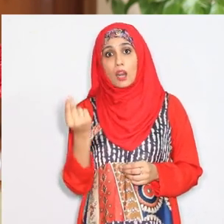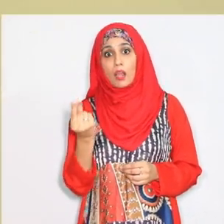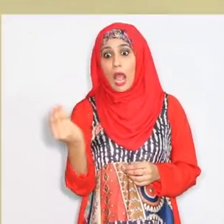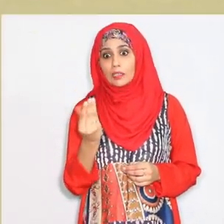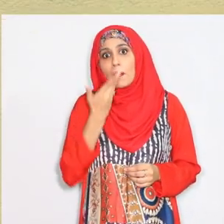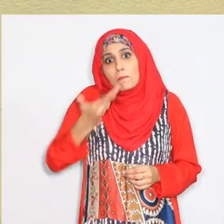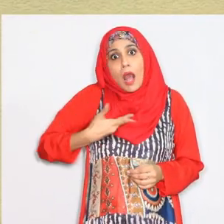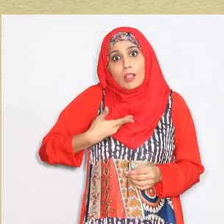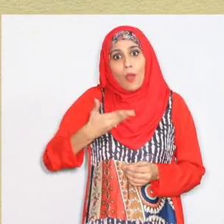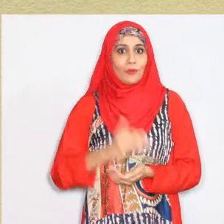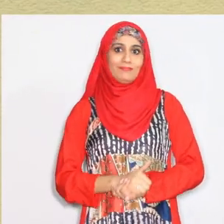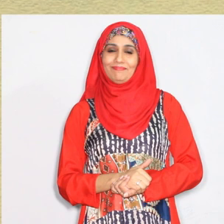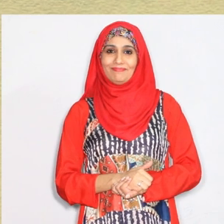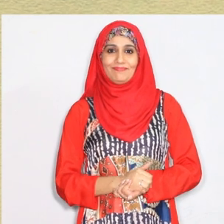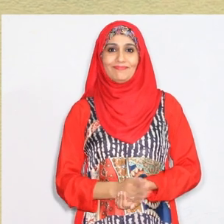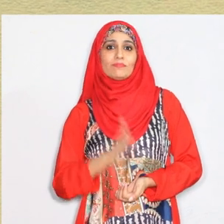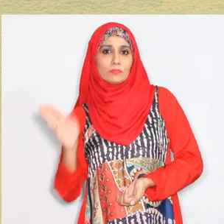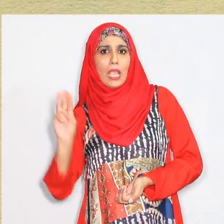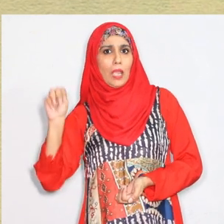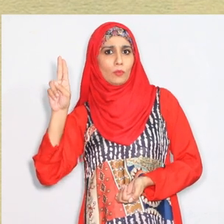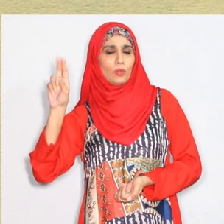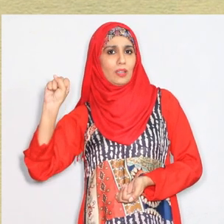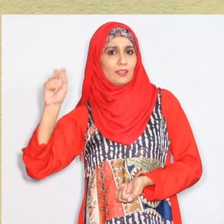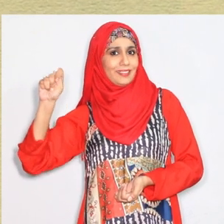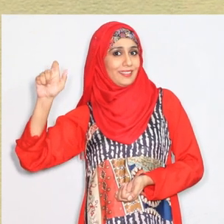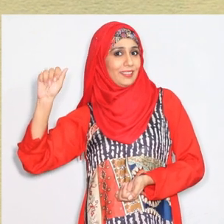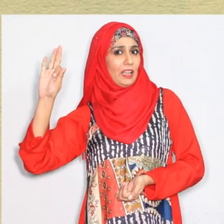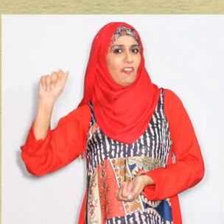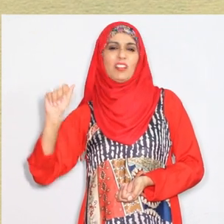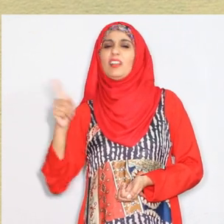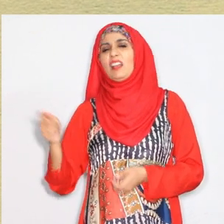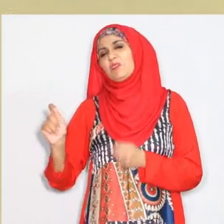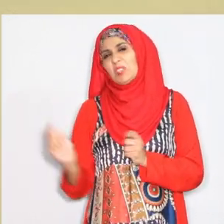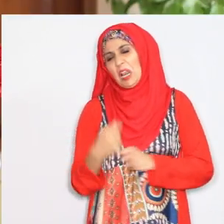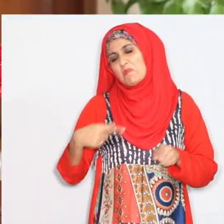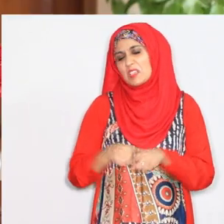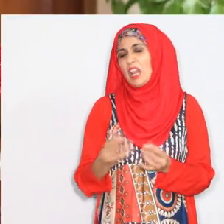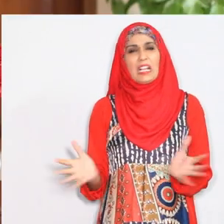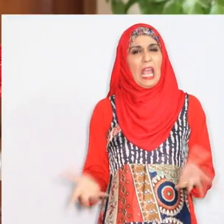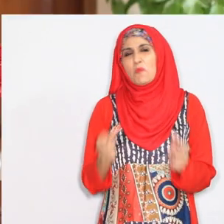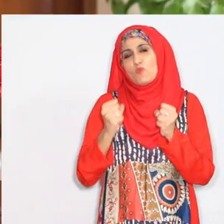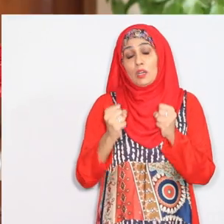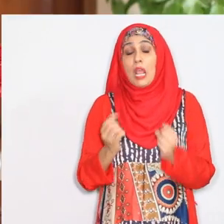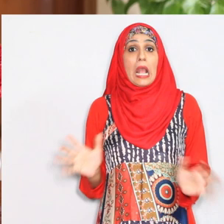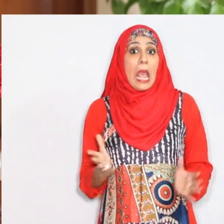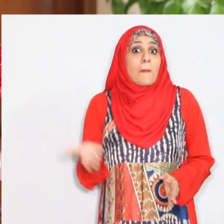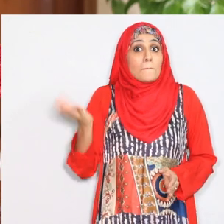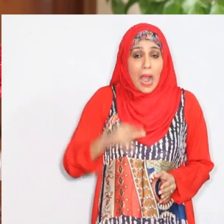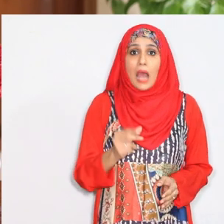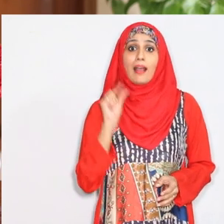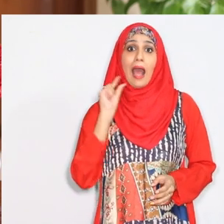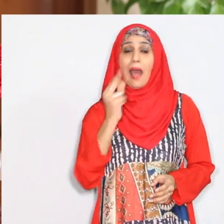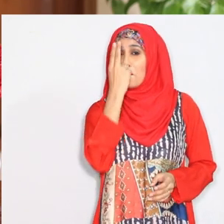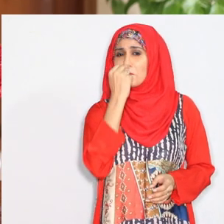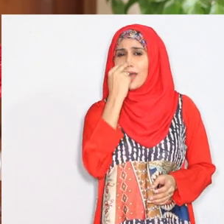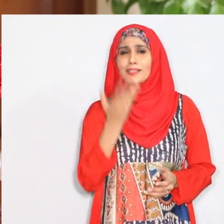बताए। ये है मुस्तफा, हमारे साथ क्रिकेट नहीं खेल पाता, पर खेल के बाद लतीफे